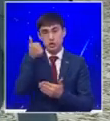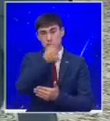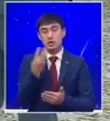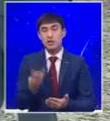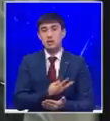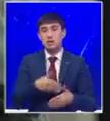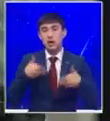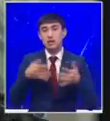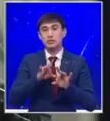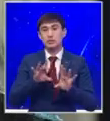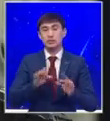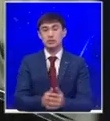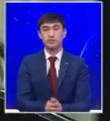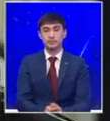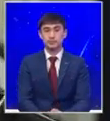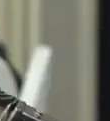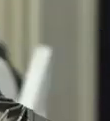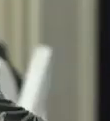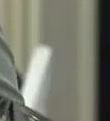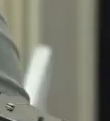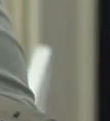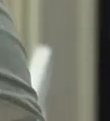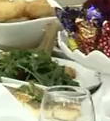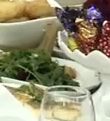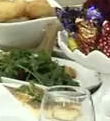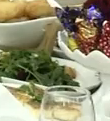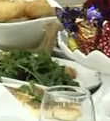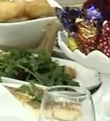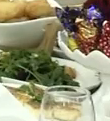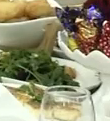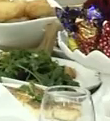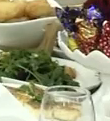тілектерін айтып тарқасты. Аян Сансызбаева, Абзал Нүсіп, Жетісу арнасы, Талдықорған.